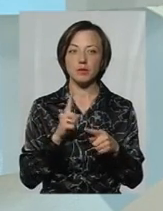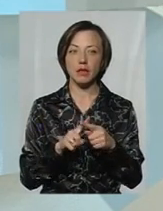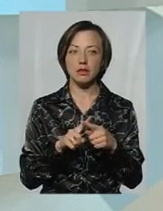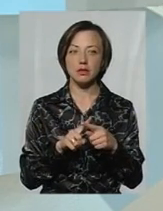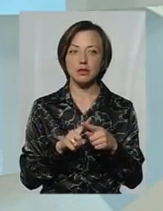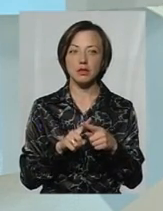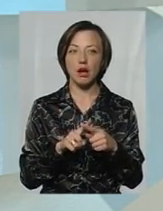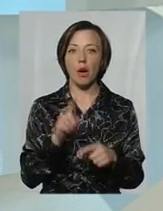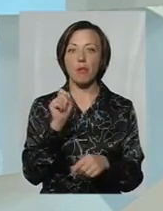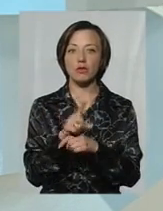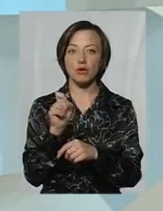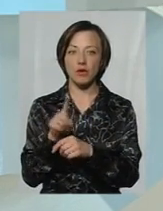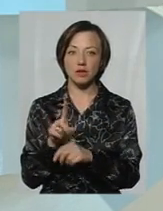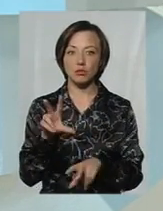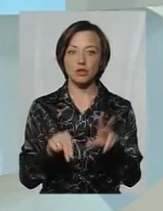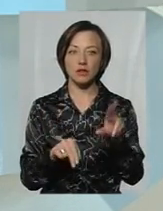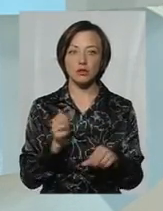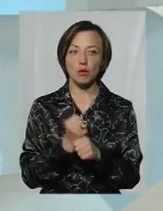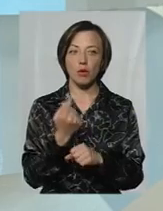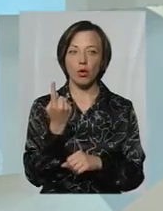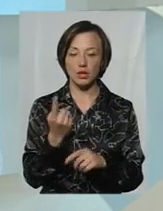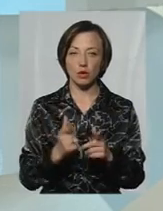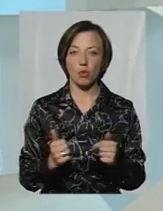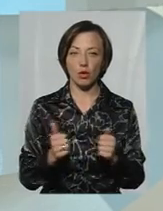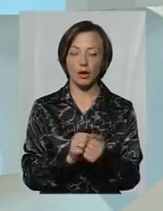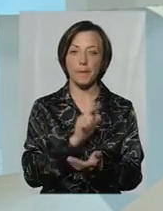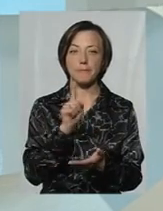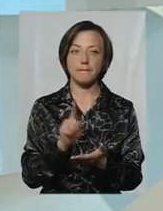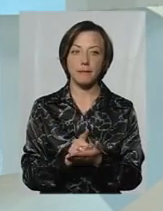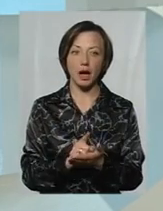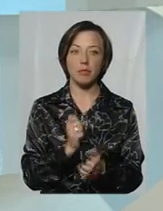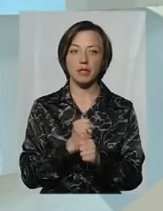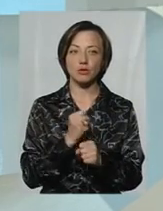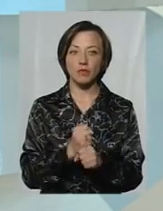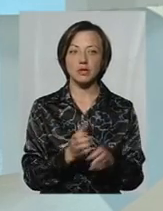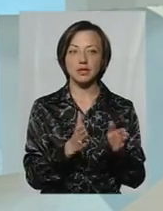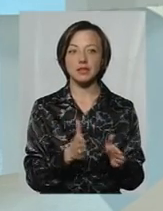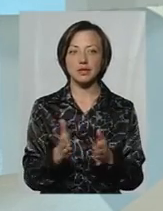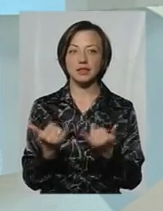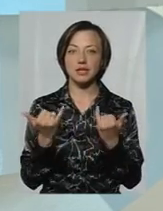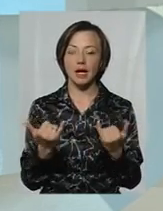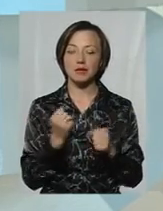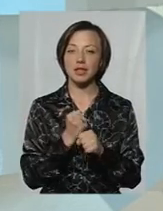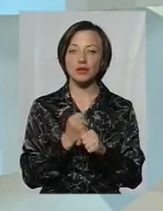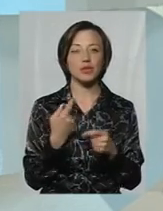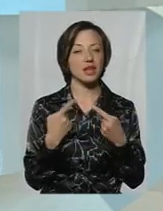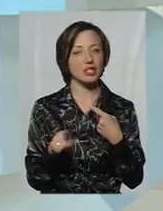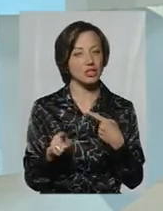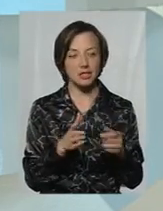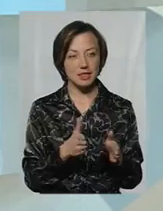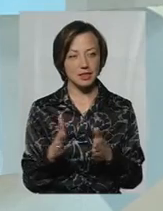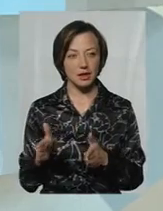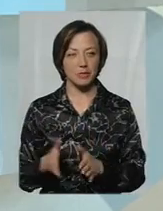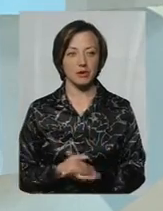повноваження сподіватися, що зробить якийсь один орган. Має працювати система. Наразі в нас працює інша система. Тобто в